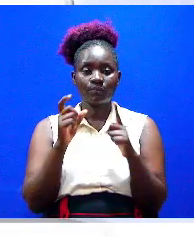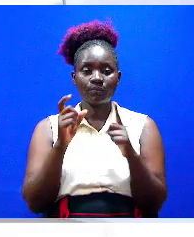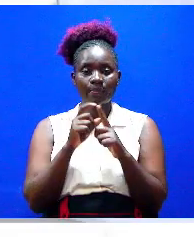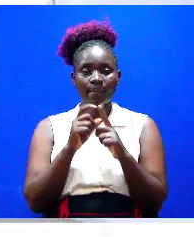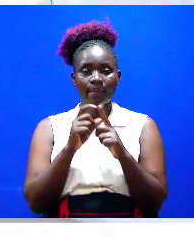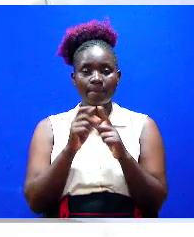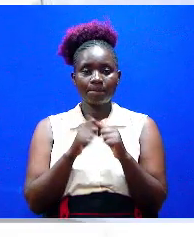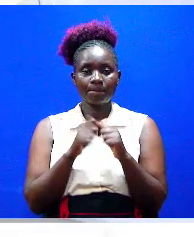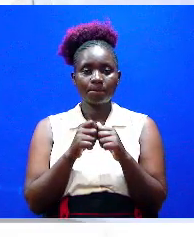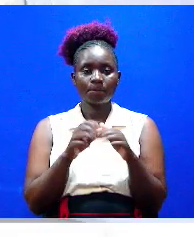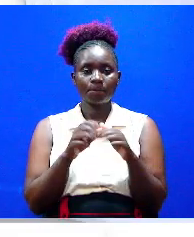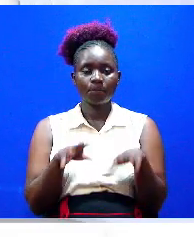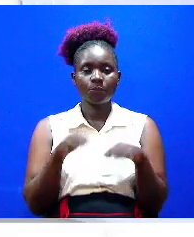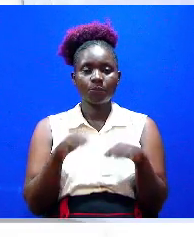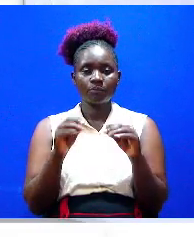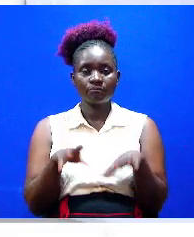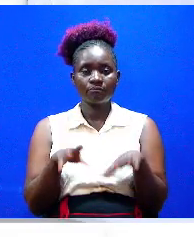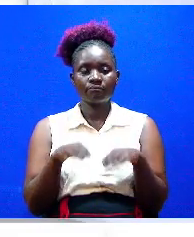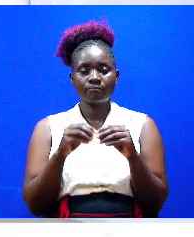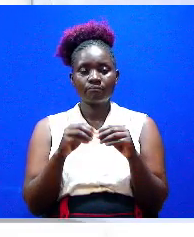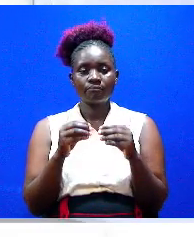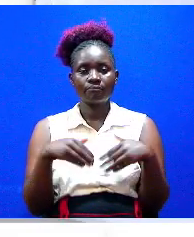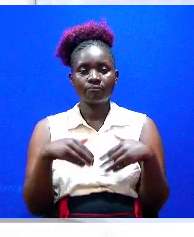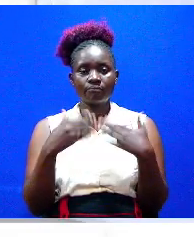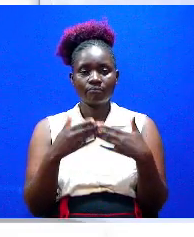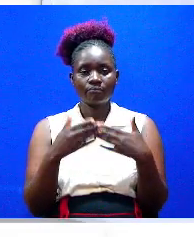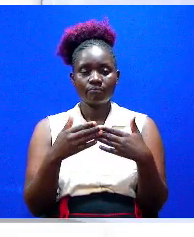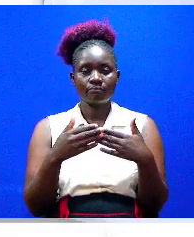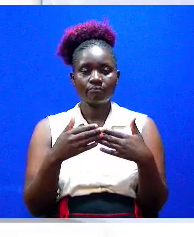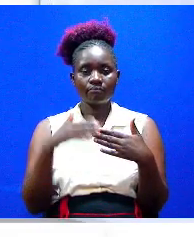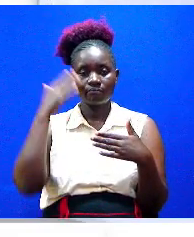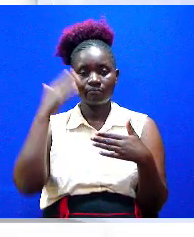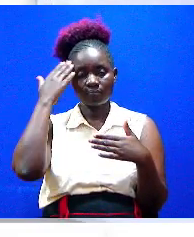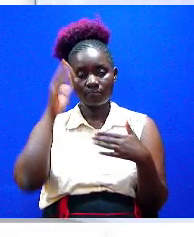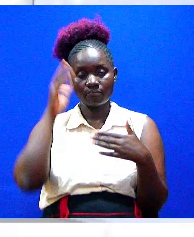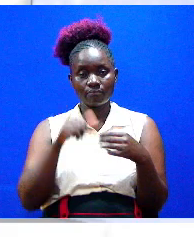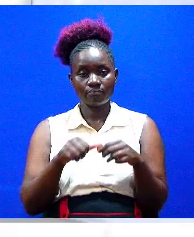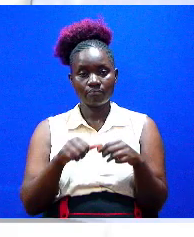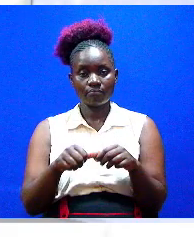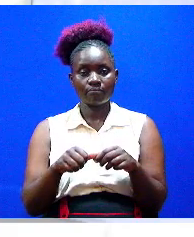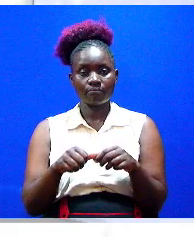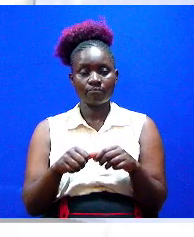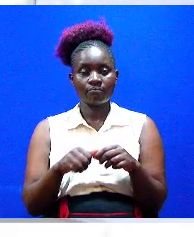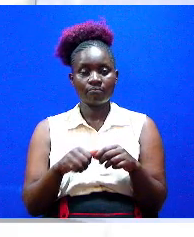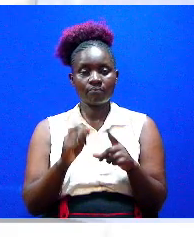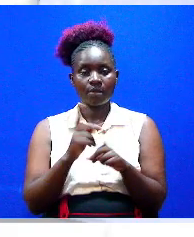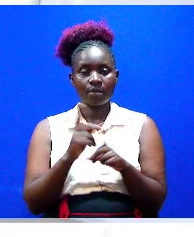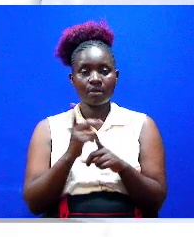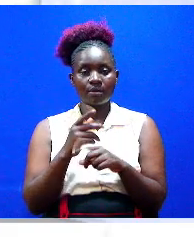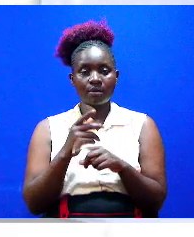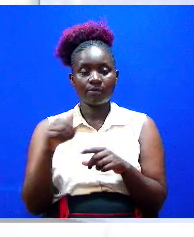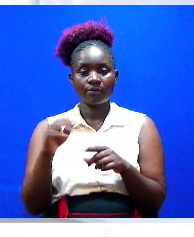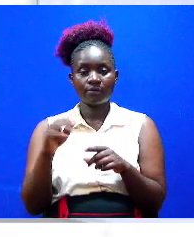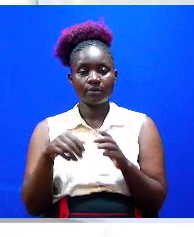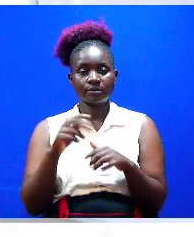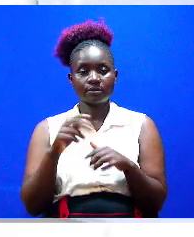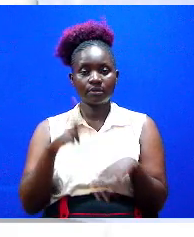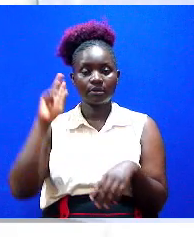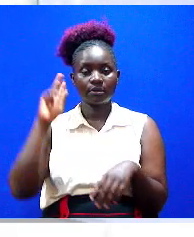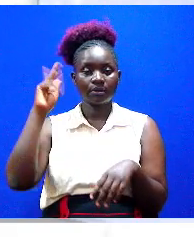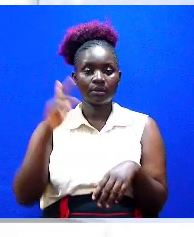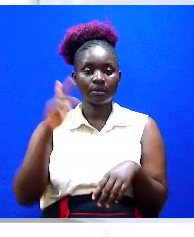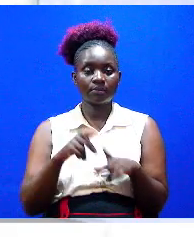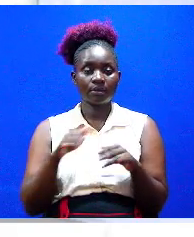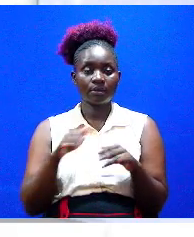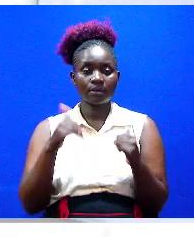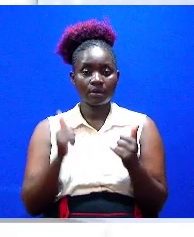ubwo yo hobogene tokoba abokoreta obo tutukanu kogenderera gose kwenekiwa chinsemo aao mense ya Kenya bono nigo